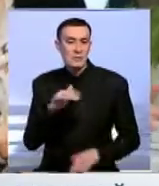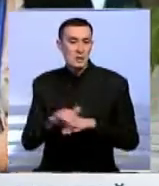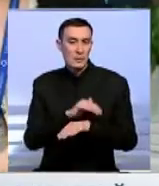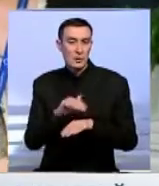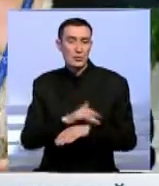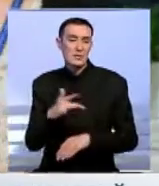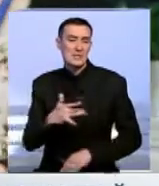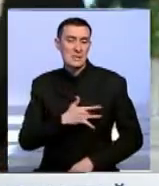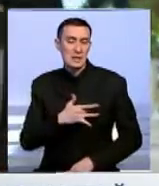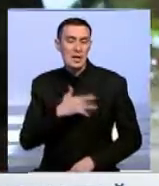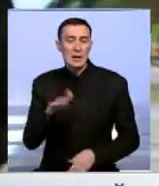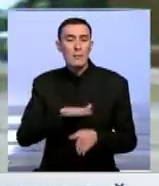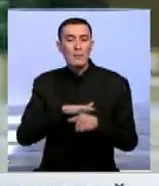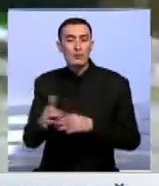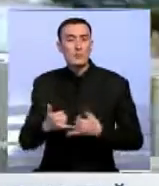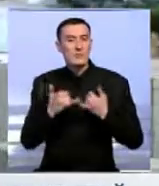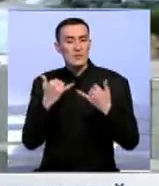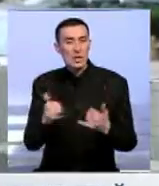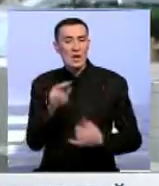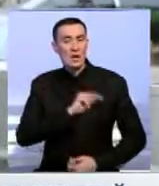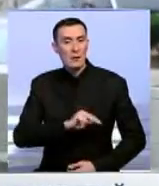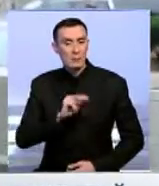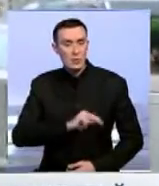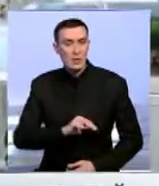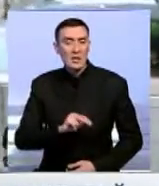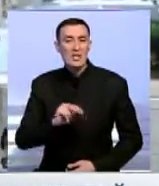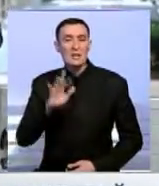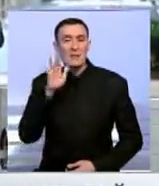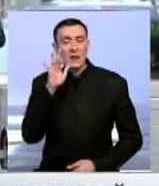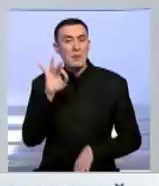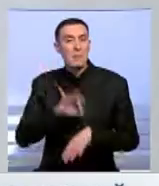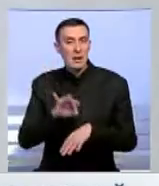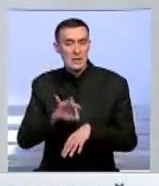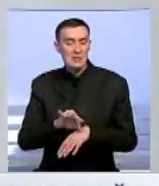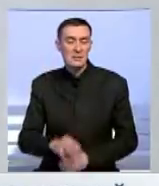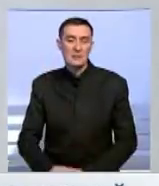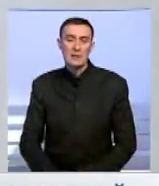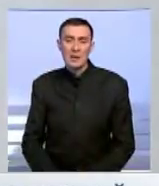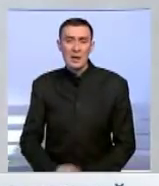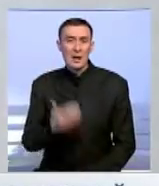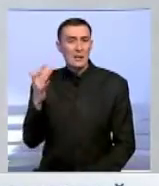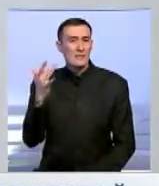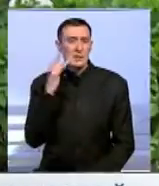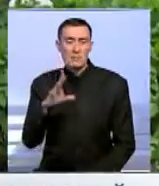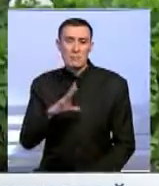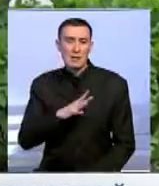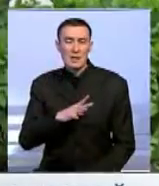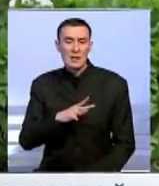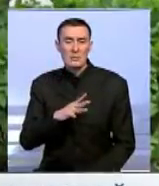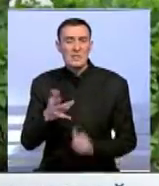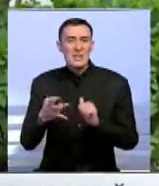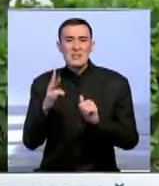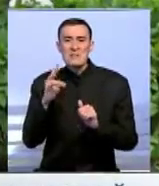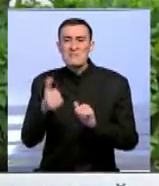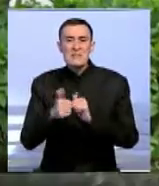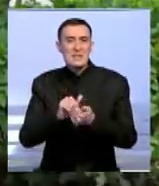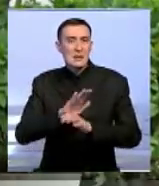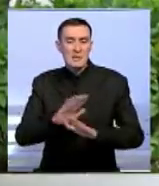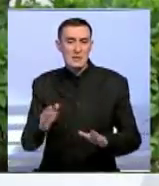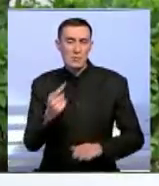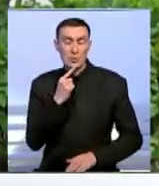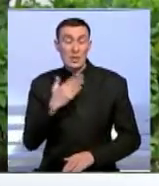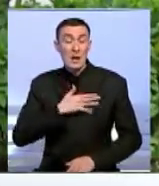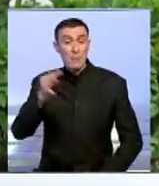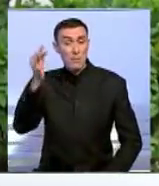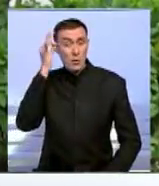милосердие. Она полностью посвящала себя работе даже во время болезни. Она вообще была в своей области незаменима, очень незаменима. Я вообще